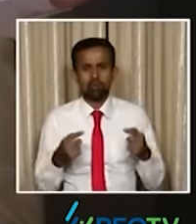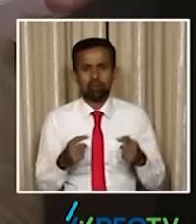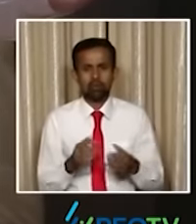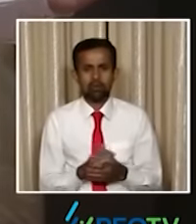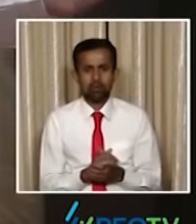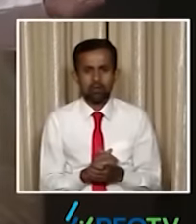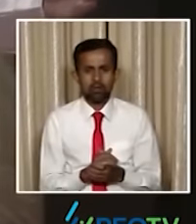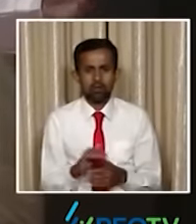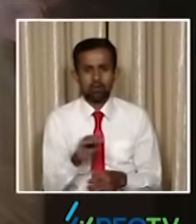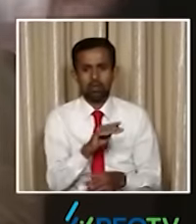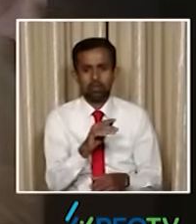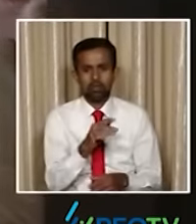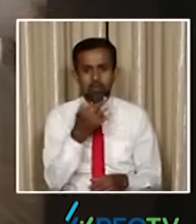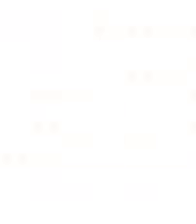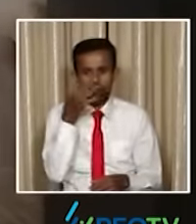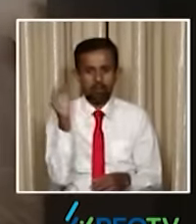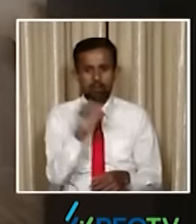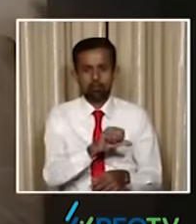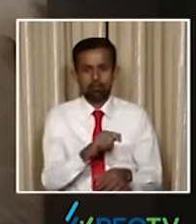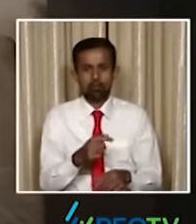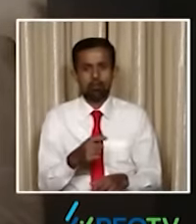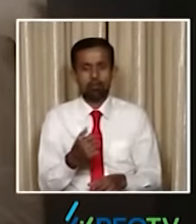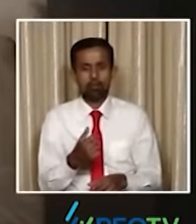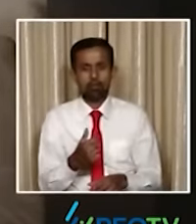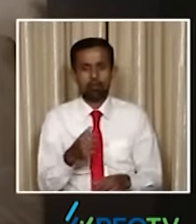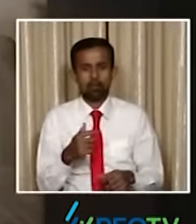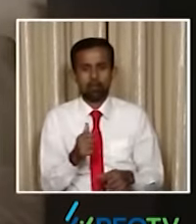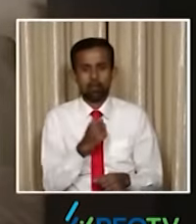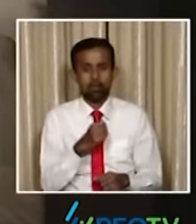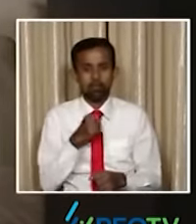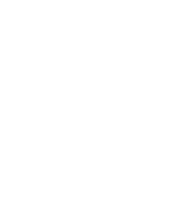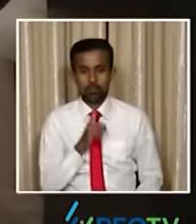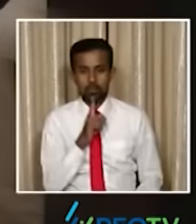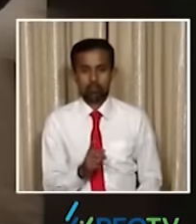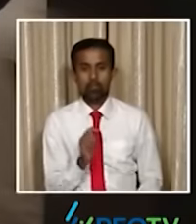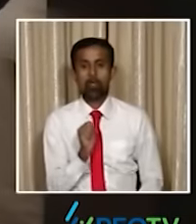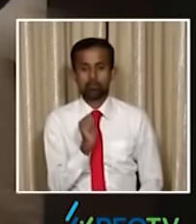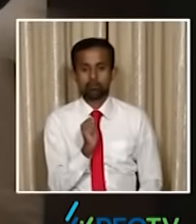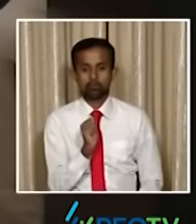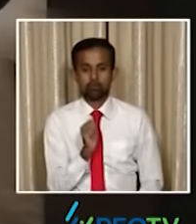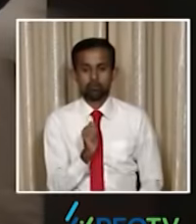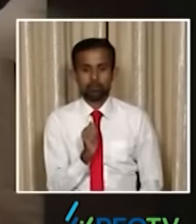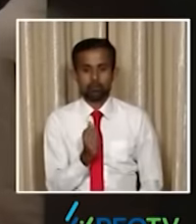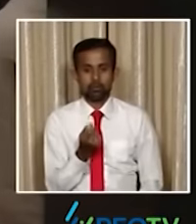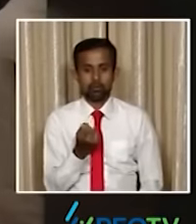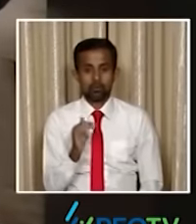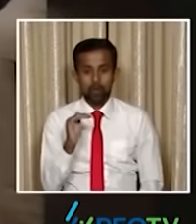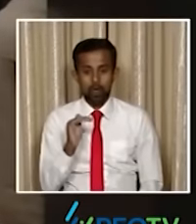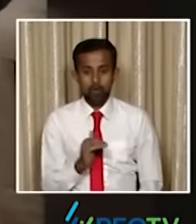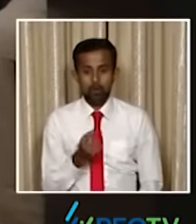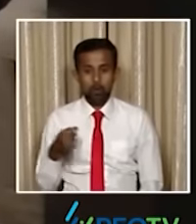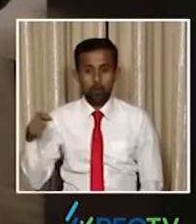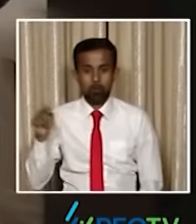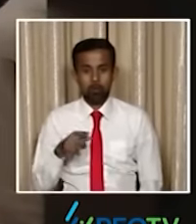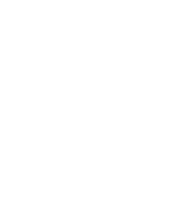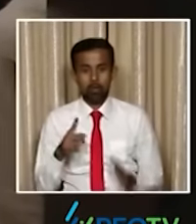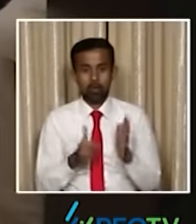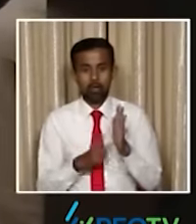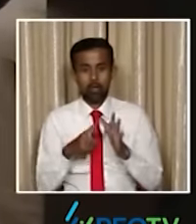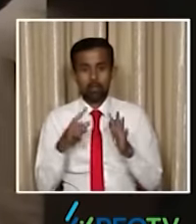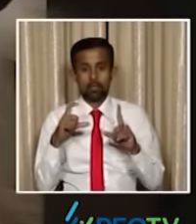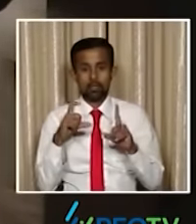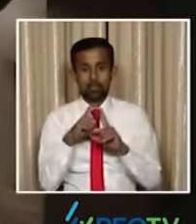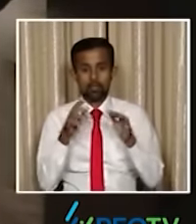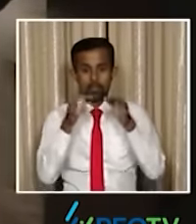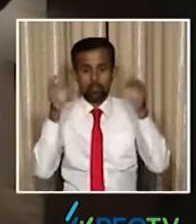මුදල් අමාත්‍යය. නටන්නේ. ඉතින් මම කතා කළේ රාජ්‍ය ආදායම ගැන. මේ අnder invoice කරලා ගෙනාපු LED screens